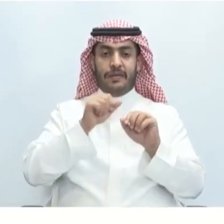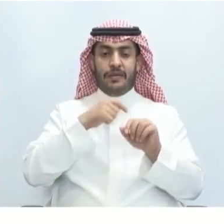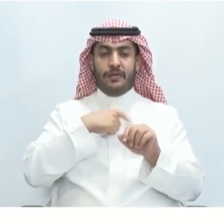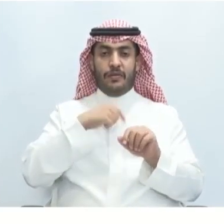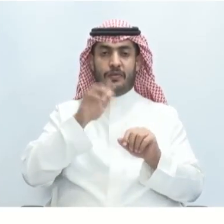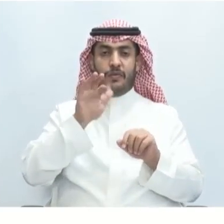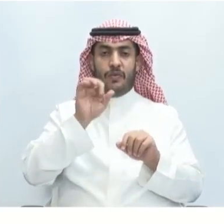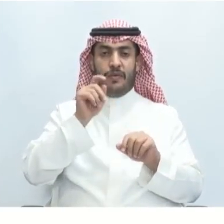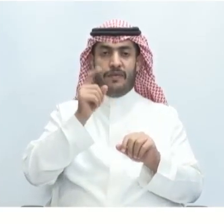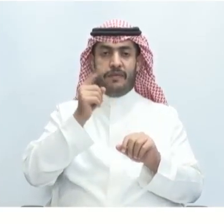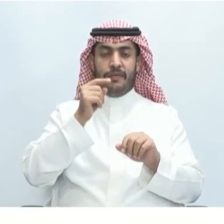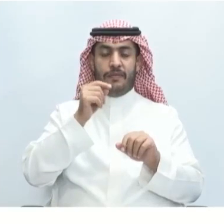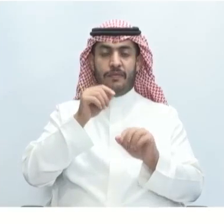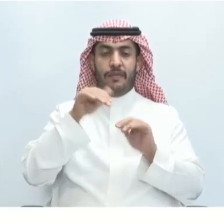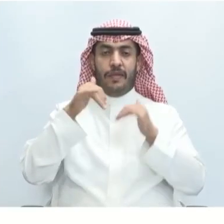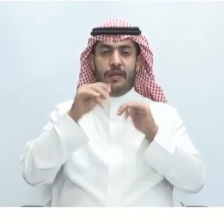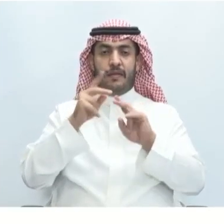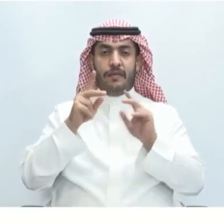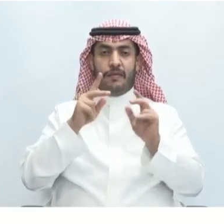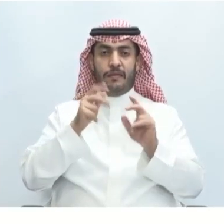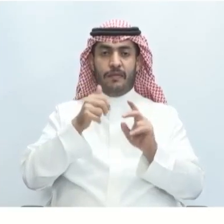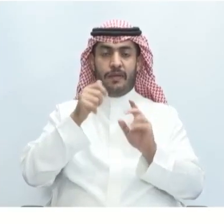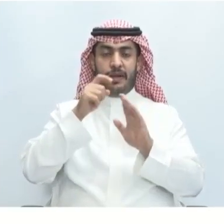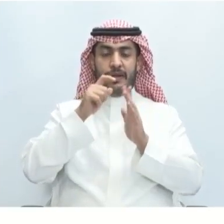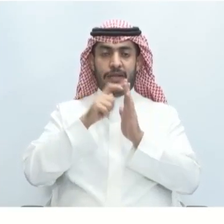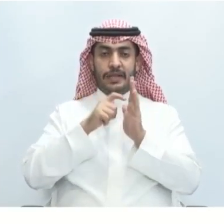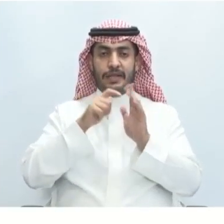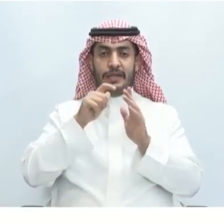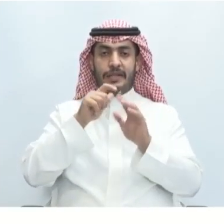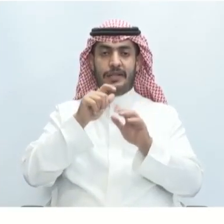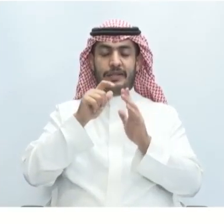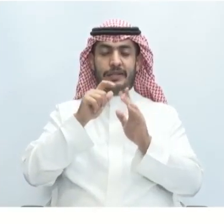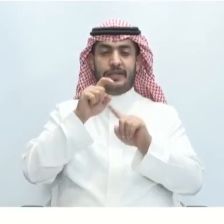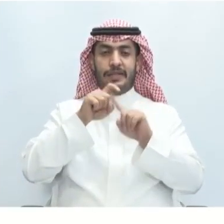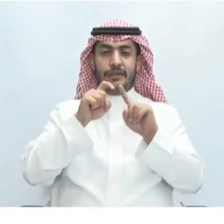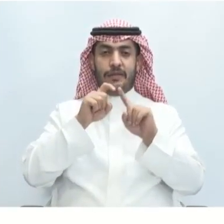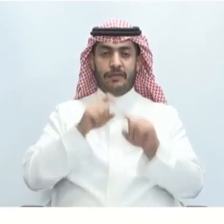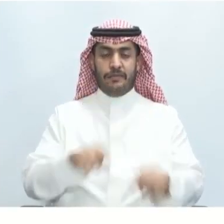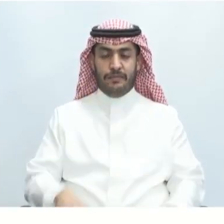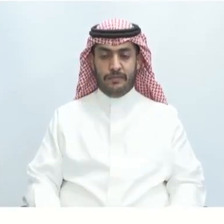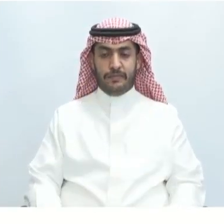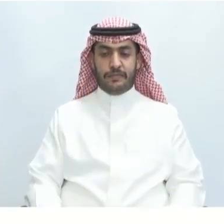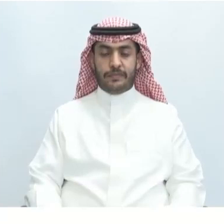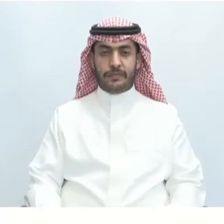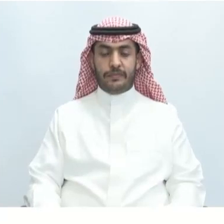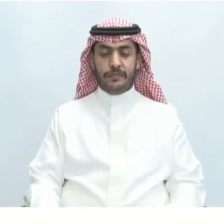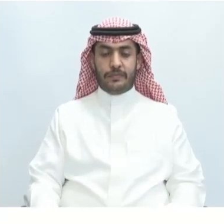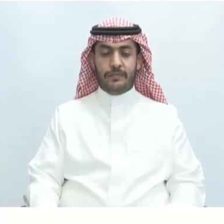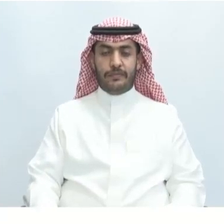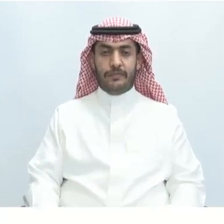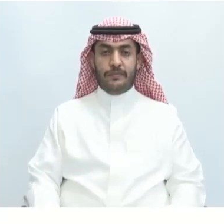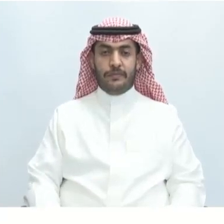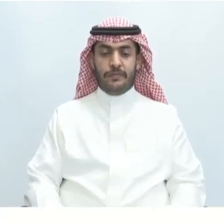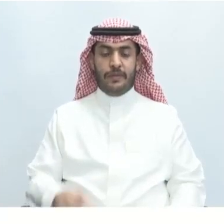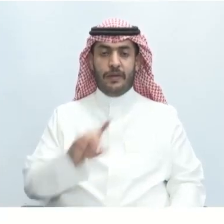سولفر حاول تعين الطائر بطريقه تزيد النسبه المئويه الى اقصى حد دون تخطي نسبه مئه بالمئه